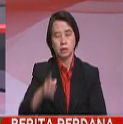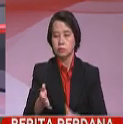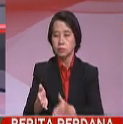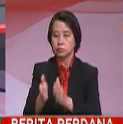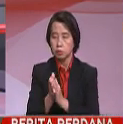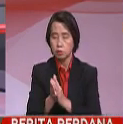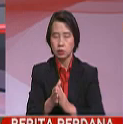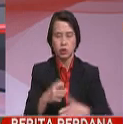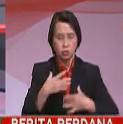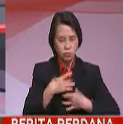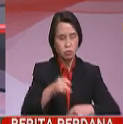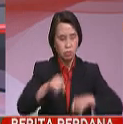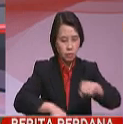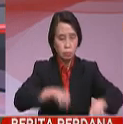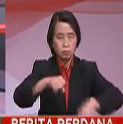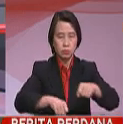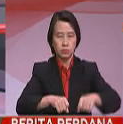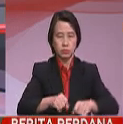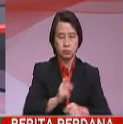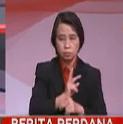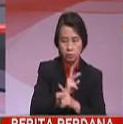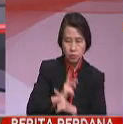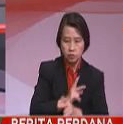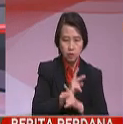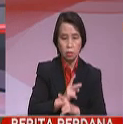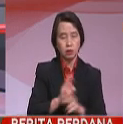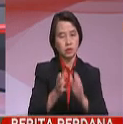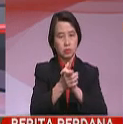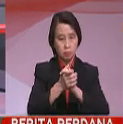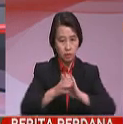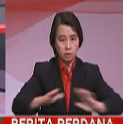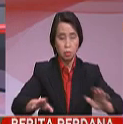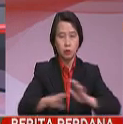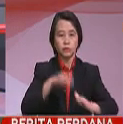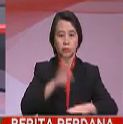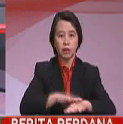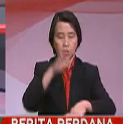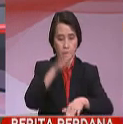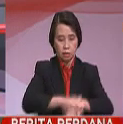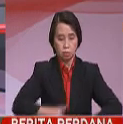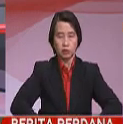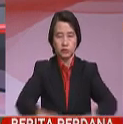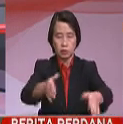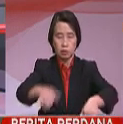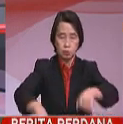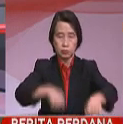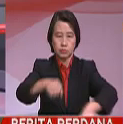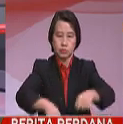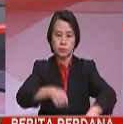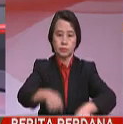meminta penggemar aktiviti itu mengambil berat tentang aspek keselamatan ketika berada di jalan raya.